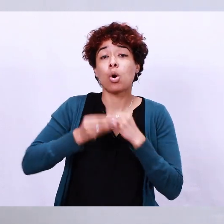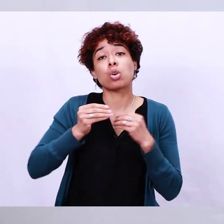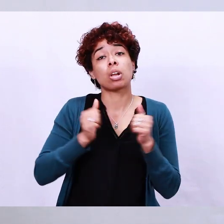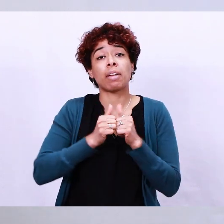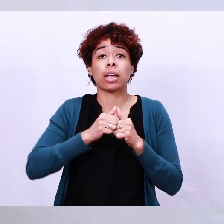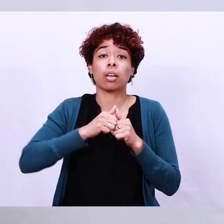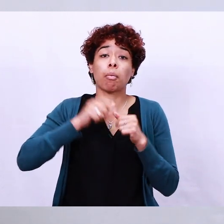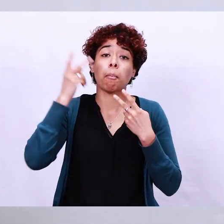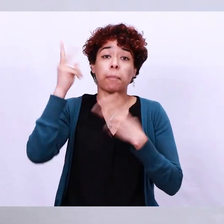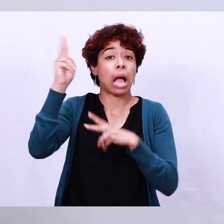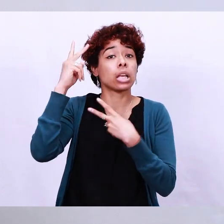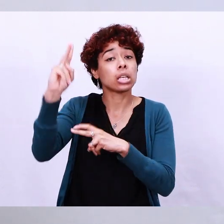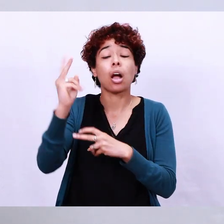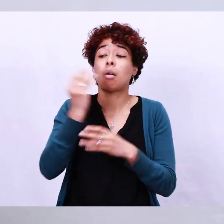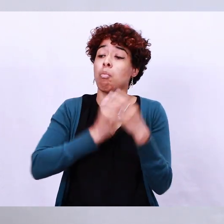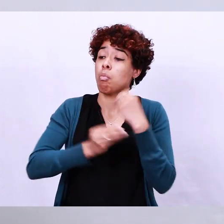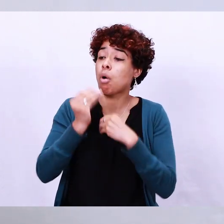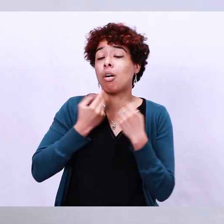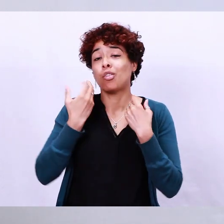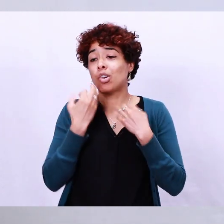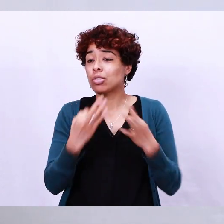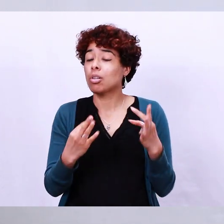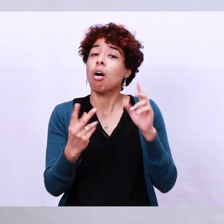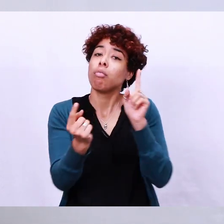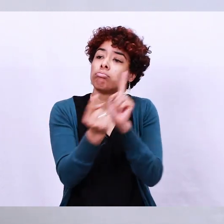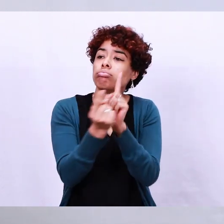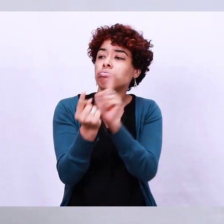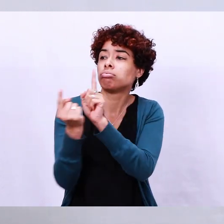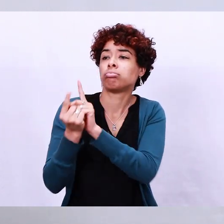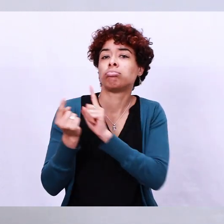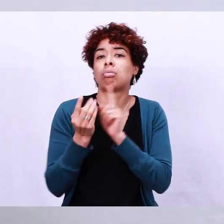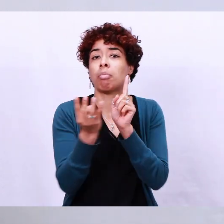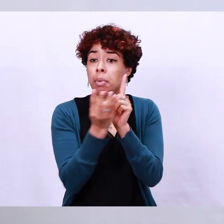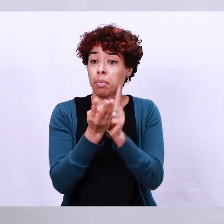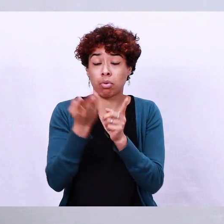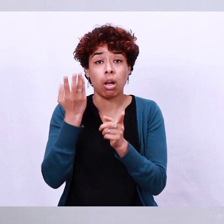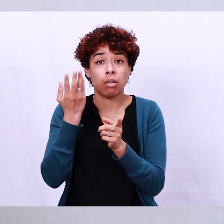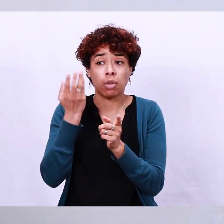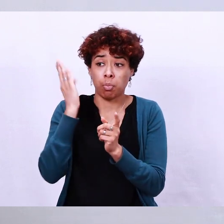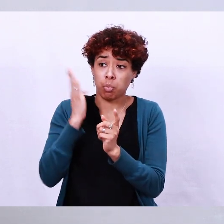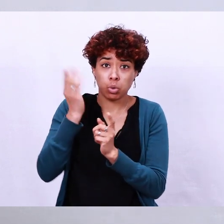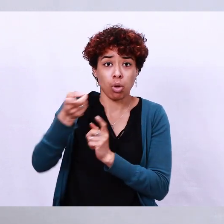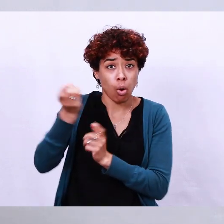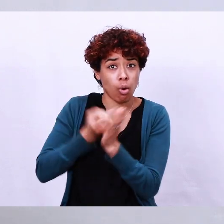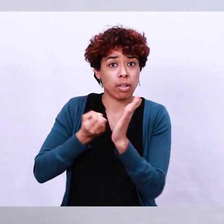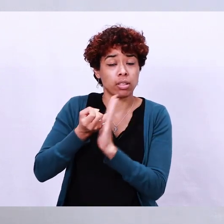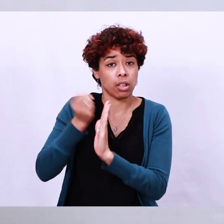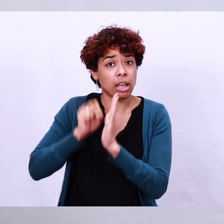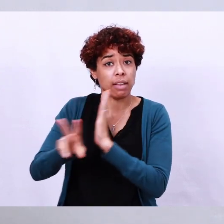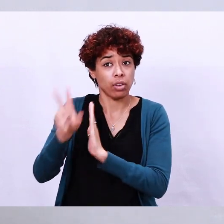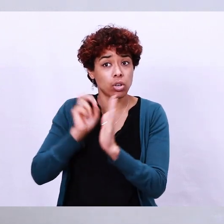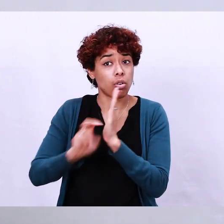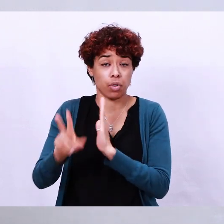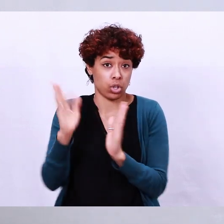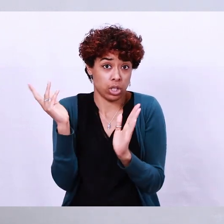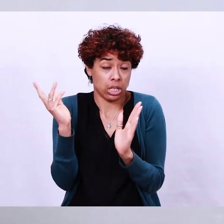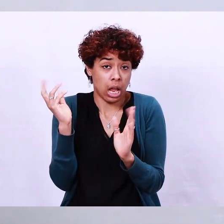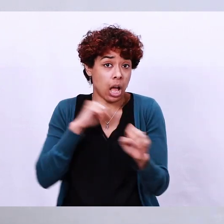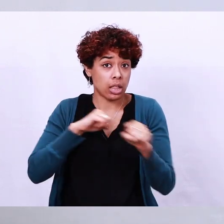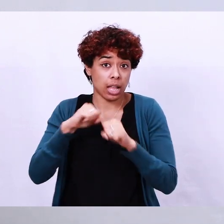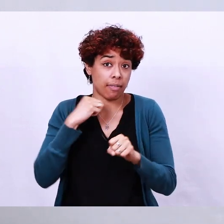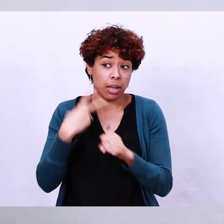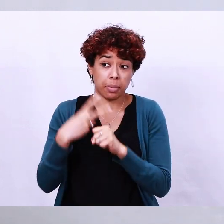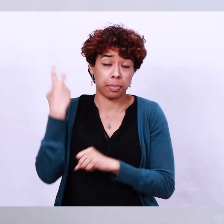est celui qui prend le temps d'aller vers ceux qui ont besoin d'entendre parler de Dieu, etc. Donc il fait vraiment son